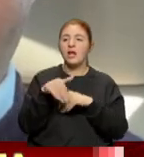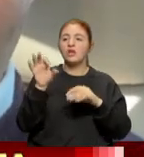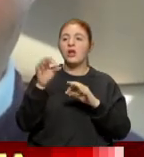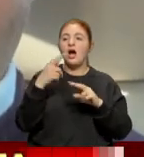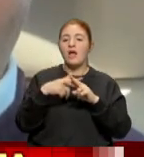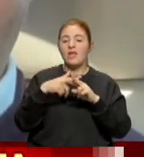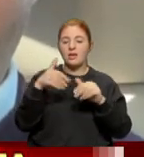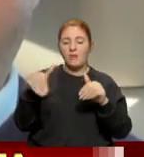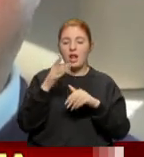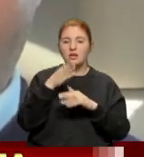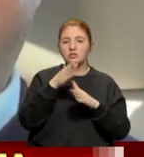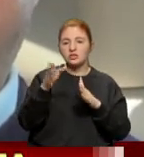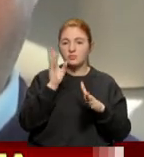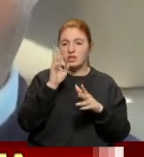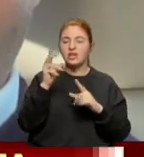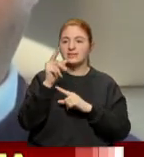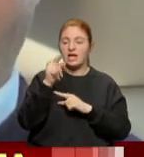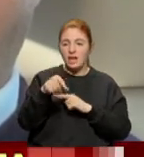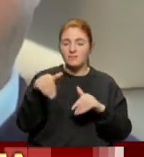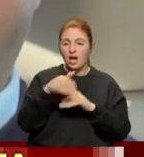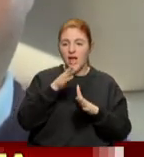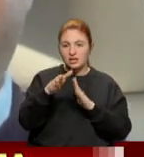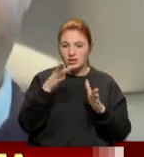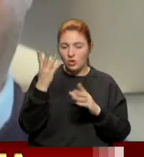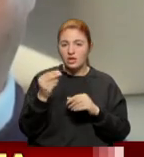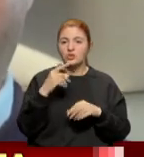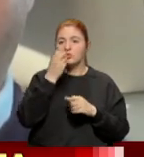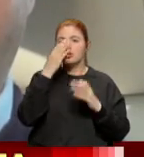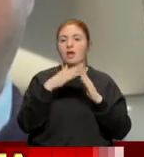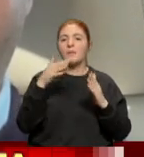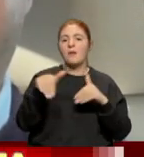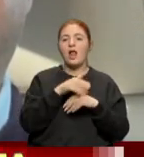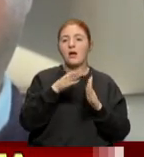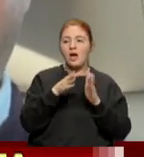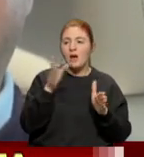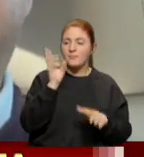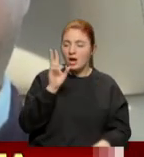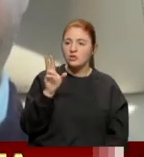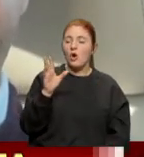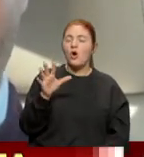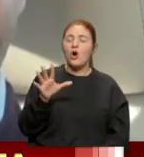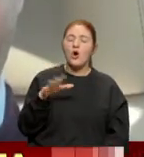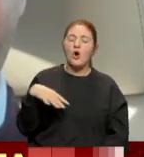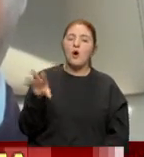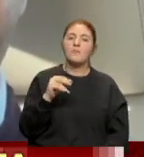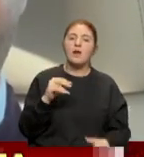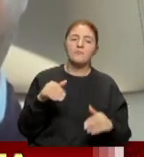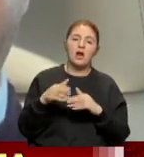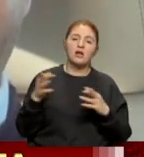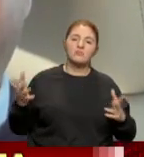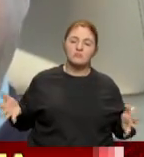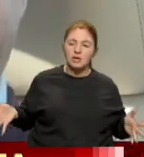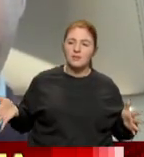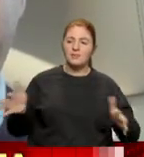şöyle Antakya'nın mahallelerine girdiğiniz zaman, Islahiye'nin mahallelerine girdiğiniz zaman, Nurdağ'ın mahallelerine girdiğiniz zaman komple bir mahallenin